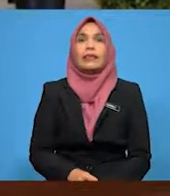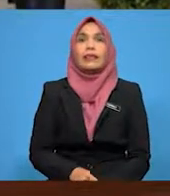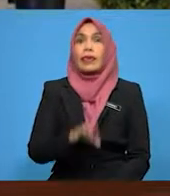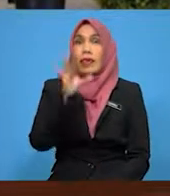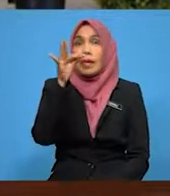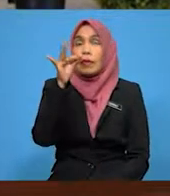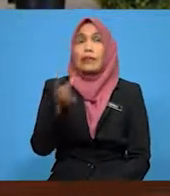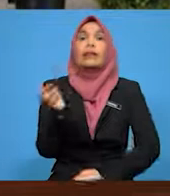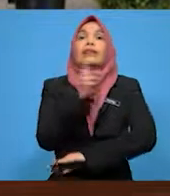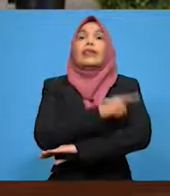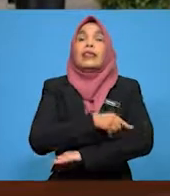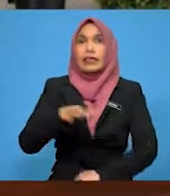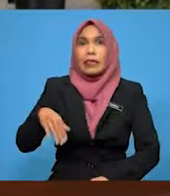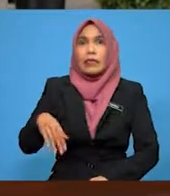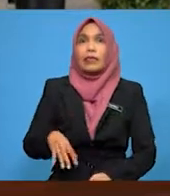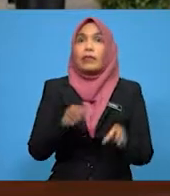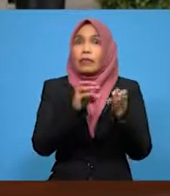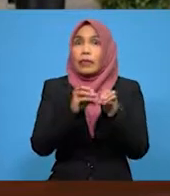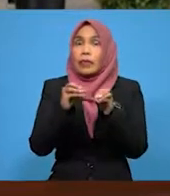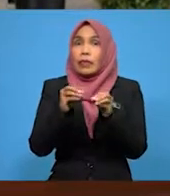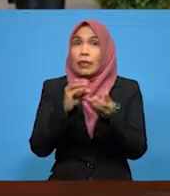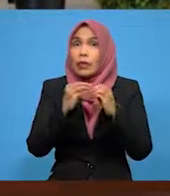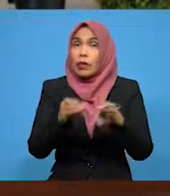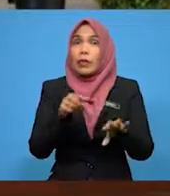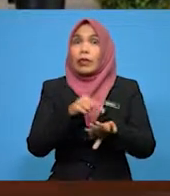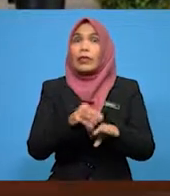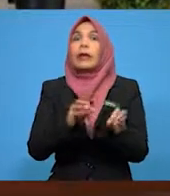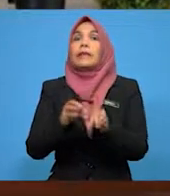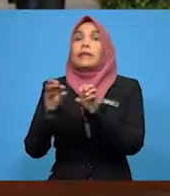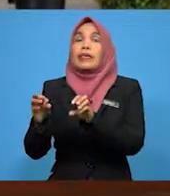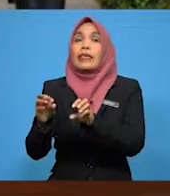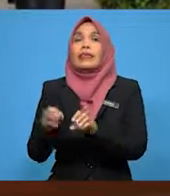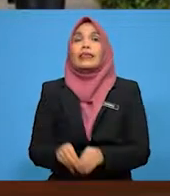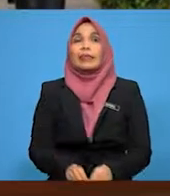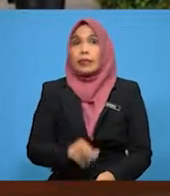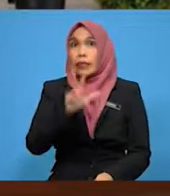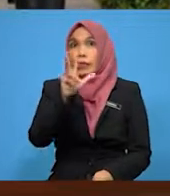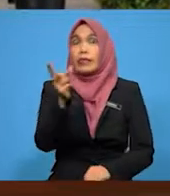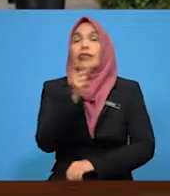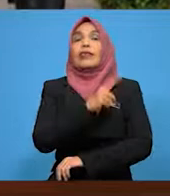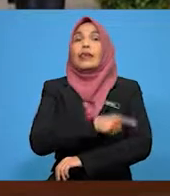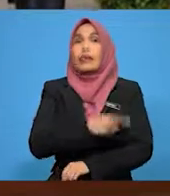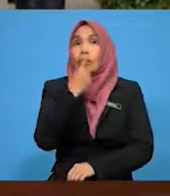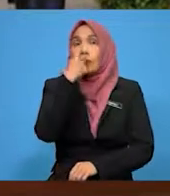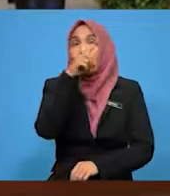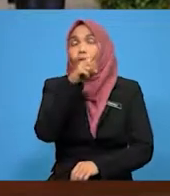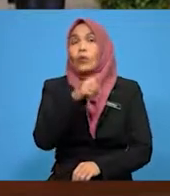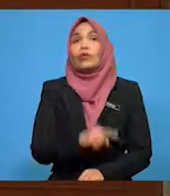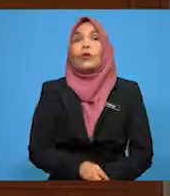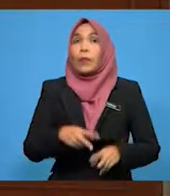selama 18 hari sebelum telur dipindahkan ke dalam hatcher selama 3 hari untuk proses